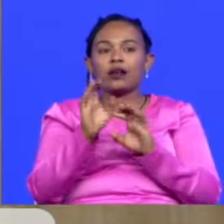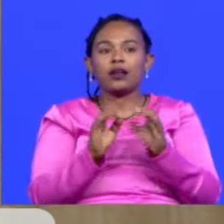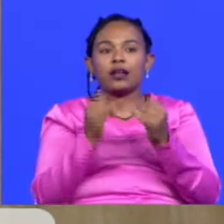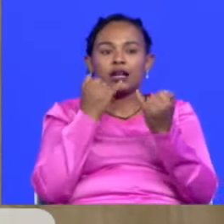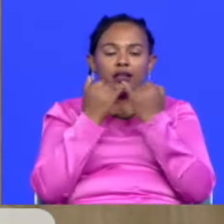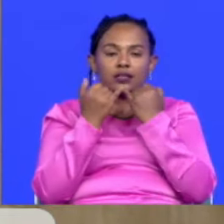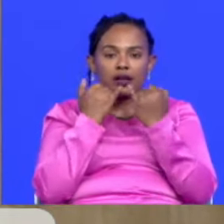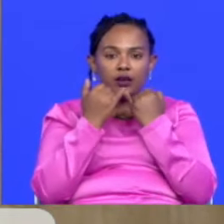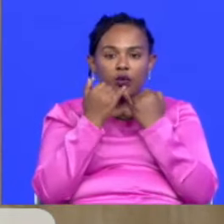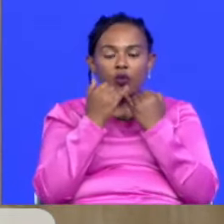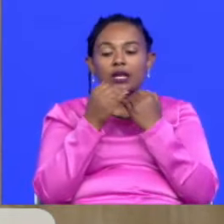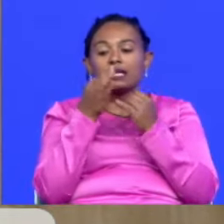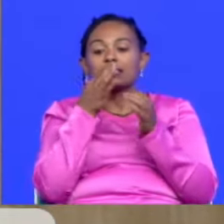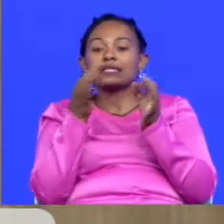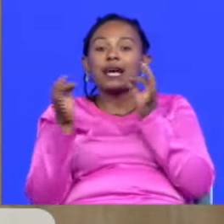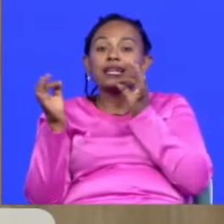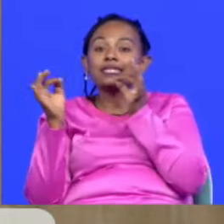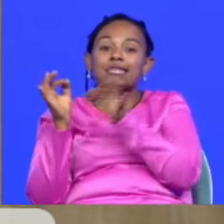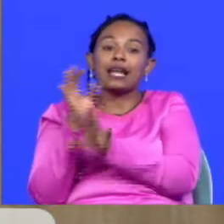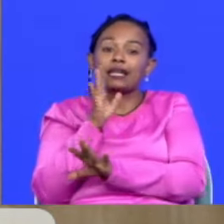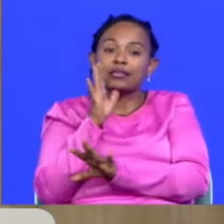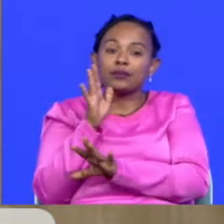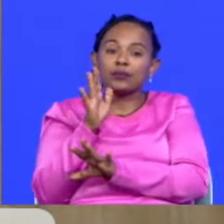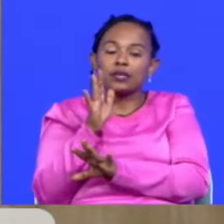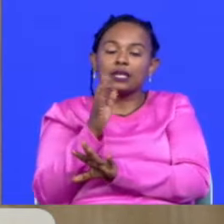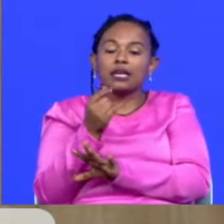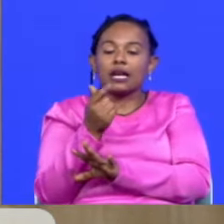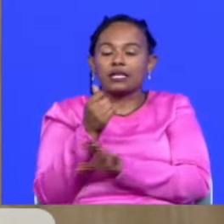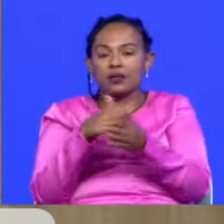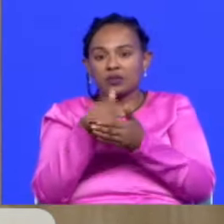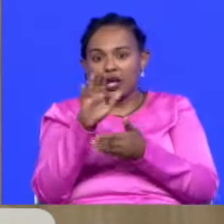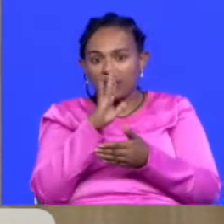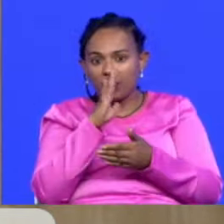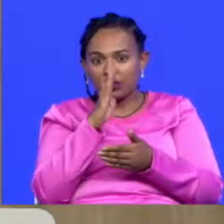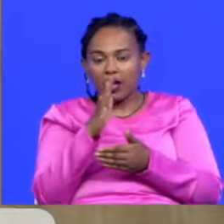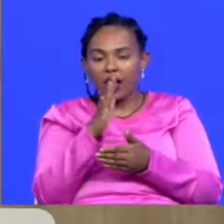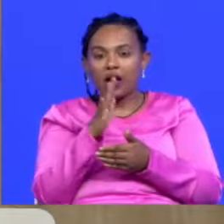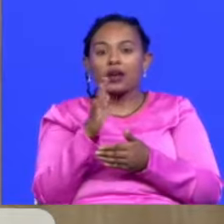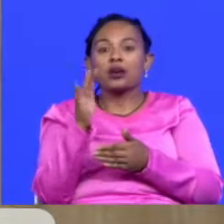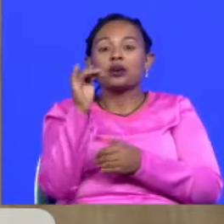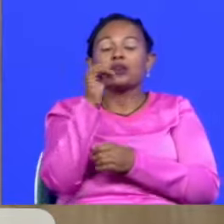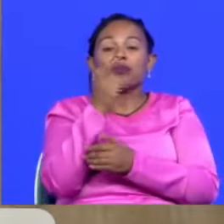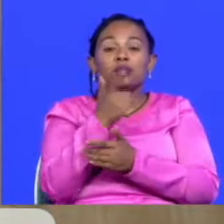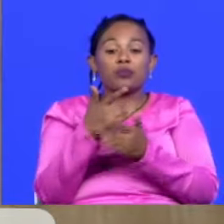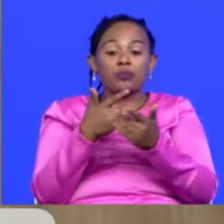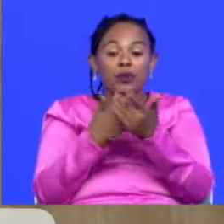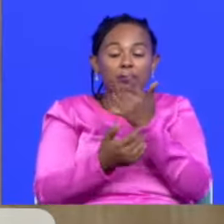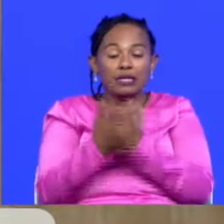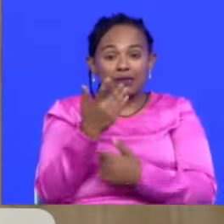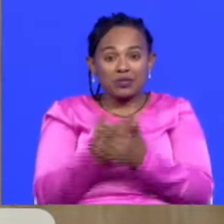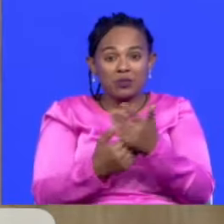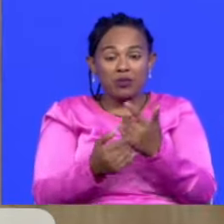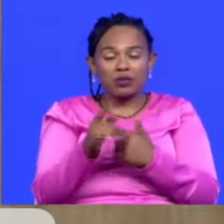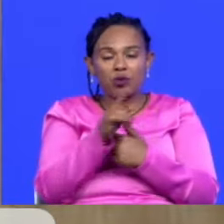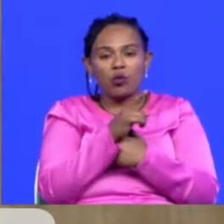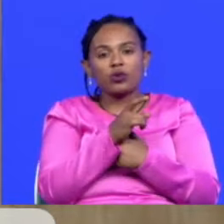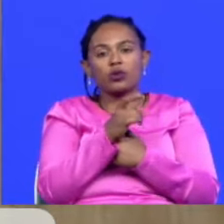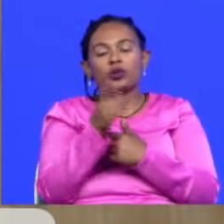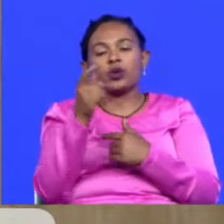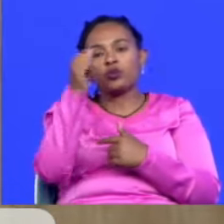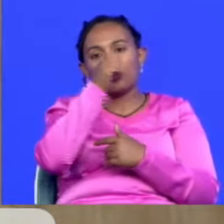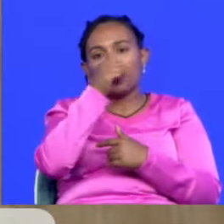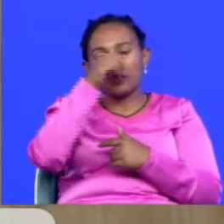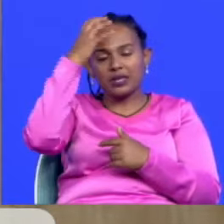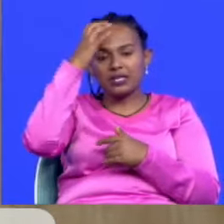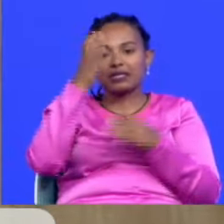ሳይሞት ሳንሰዳደብ፣ በየአገሩ ዞን ብር ሳናባክን ዊን ዊን አፕሮች እንከተ ከተባለ ኢትዮጵያ መንግስት ሁሌም ዝግጁ ነው።